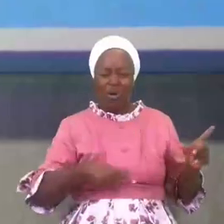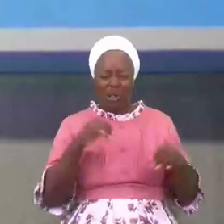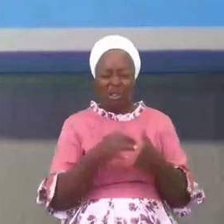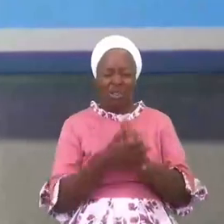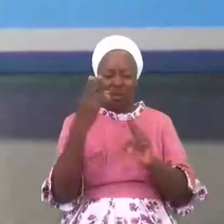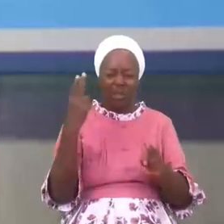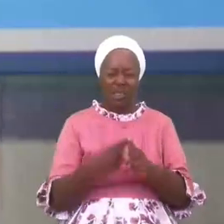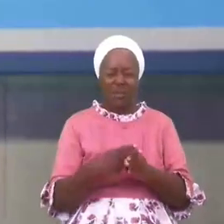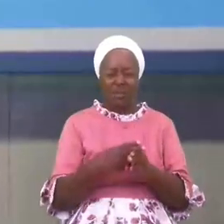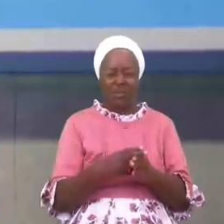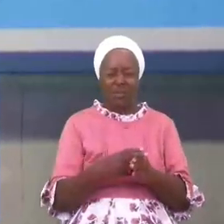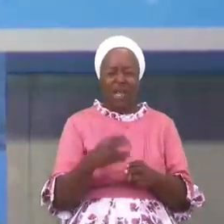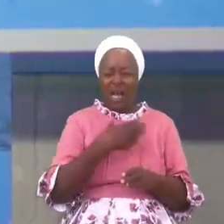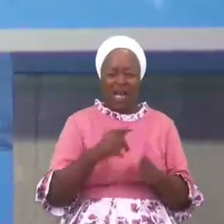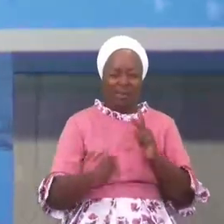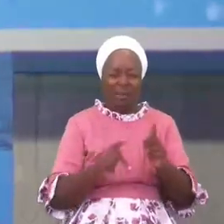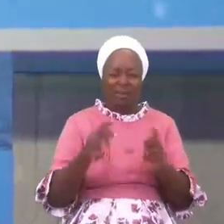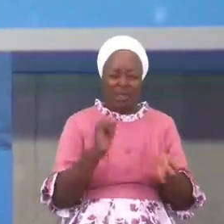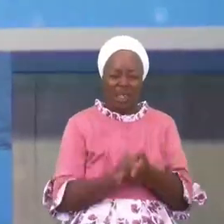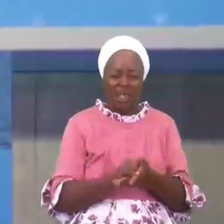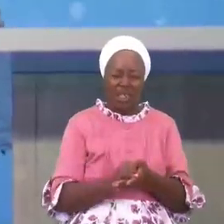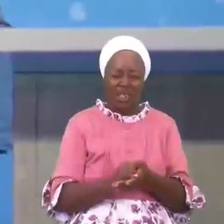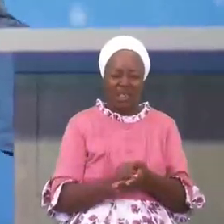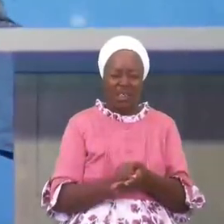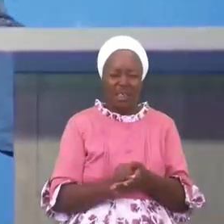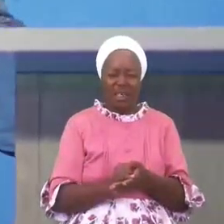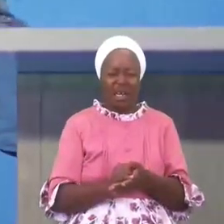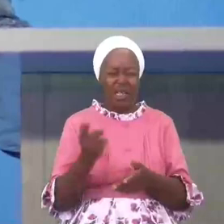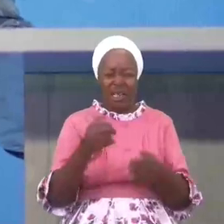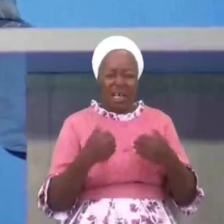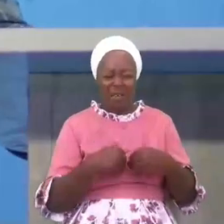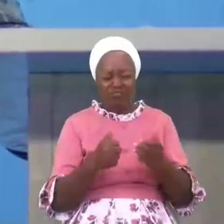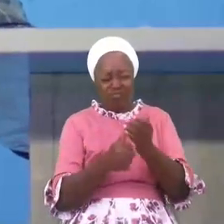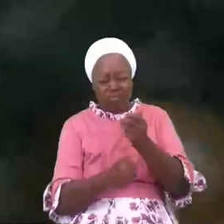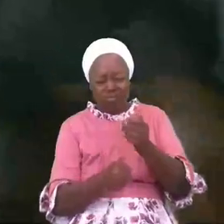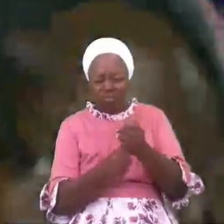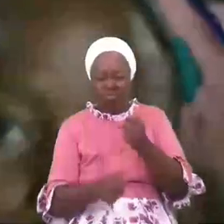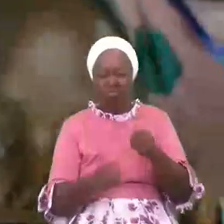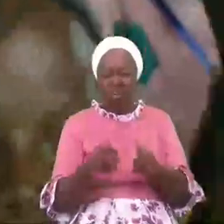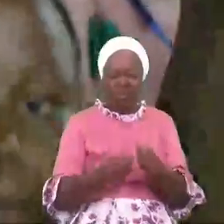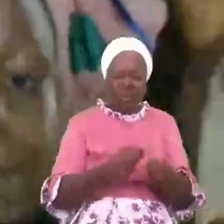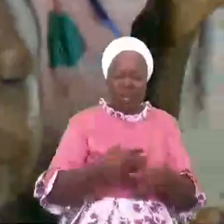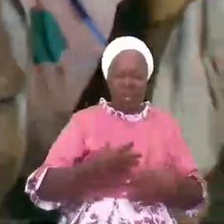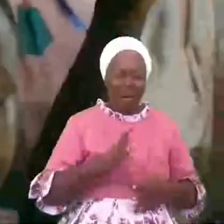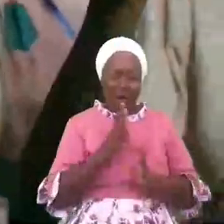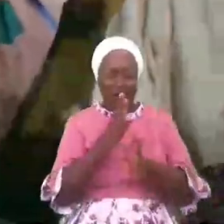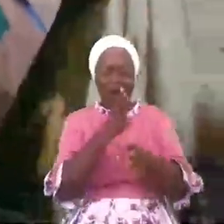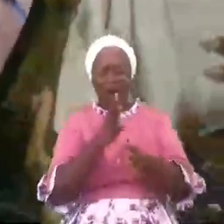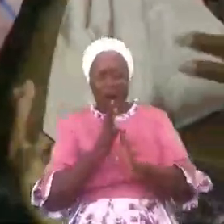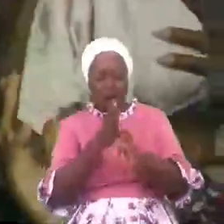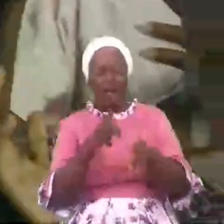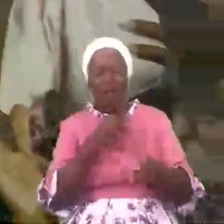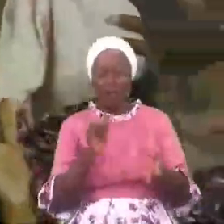Jésus. Et ceux qui ont la dysenterie, vomissent, je prie que ces